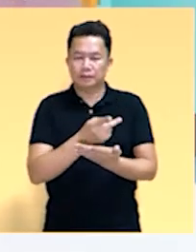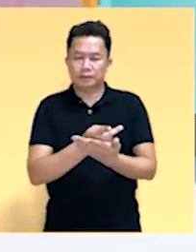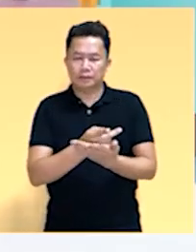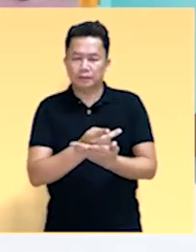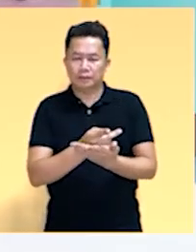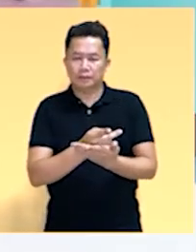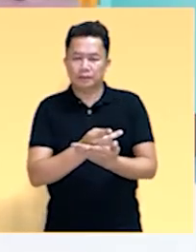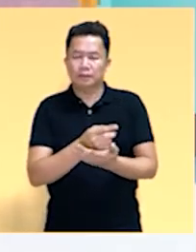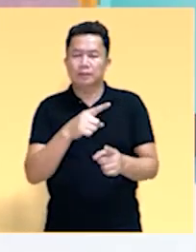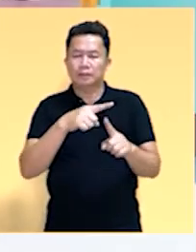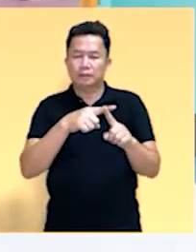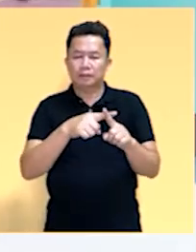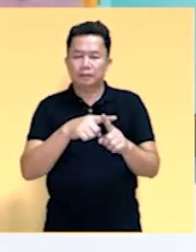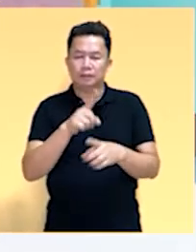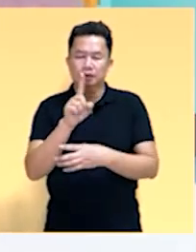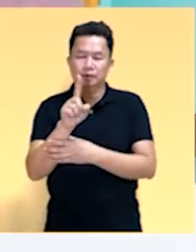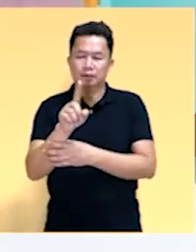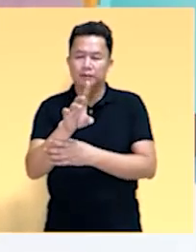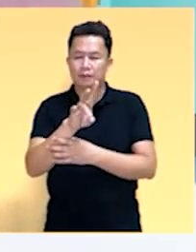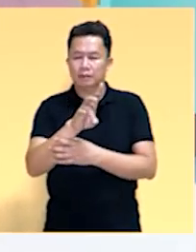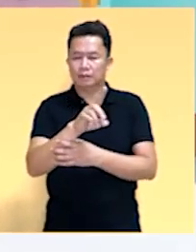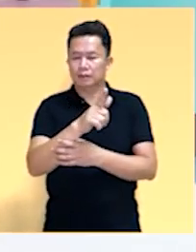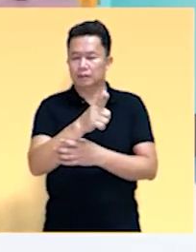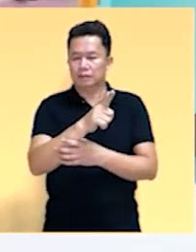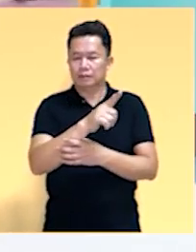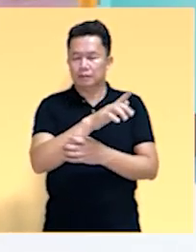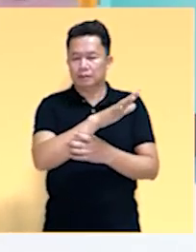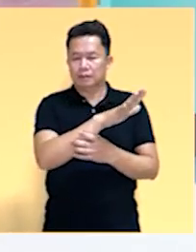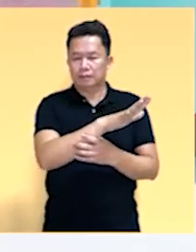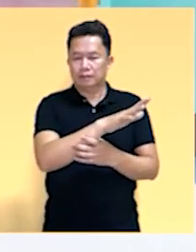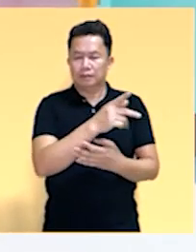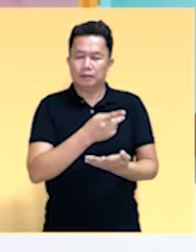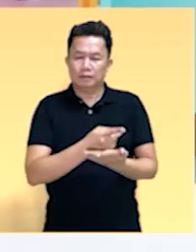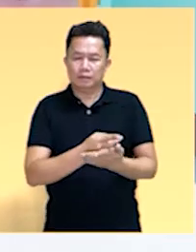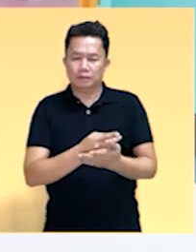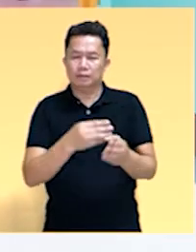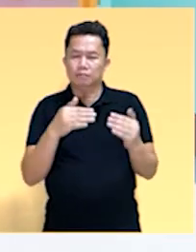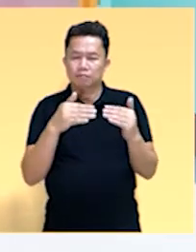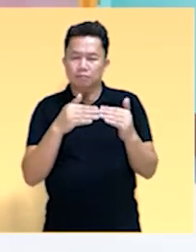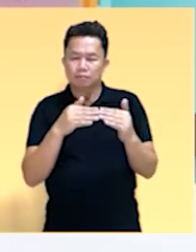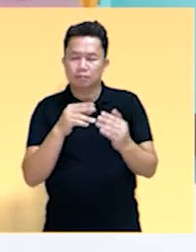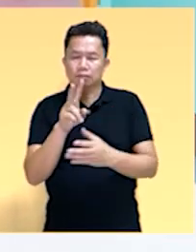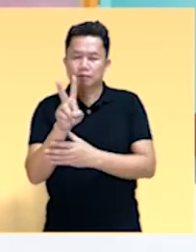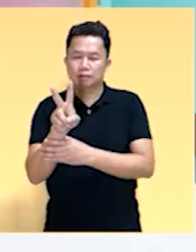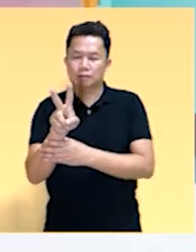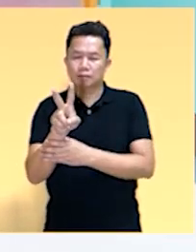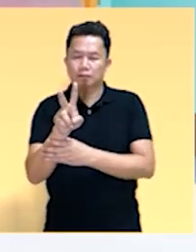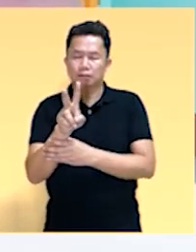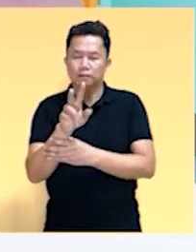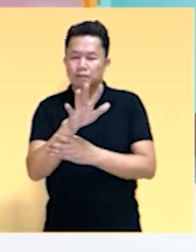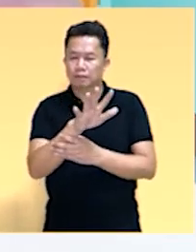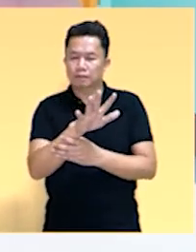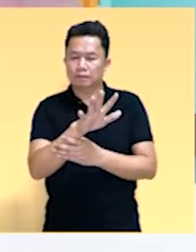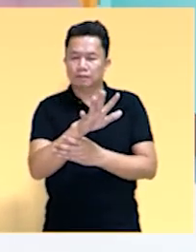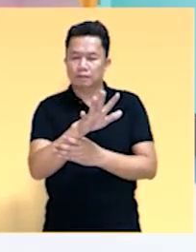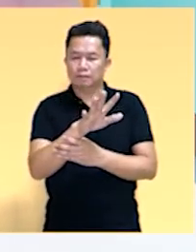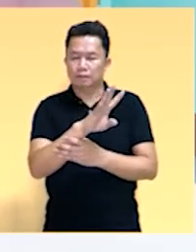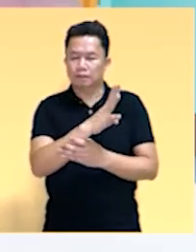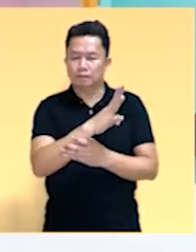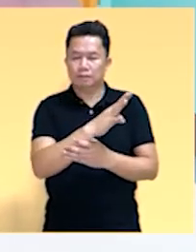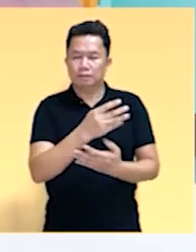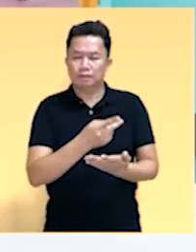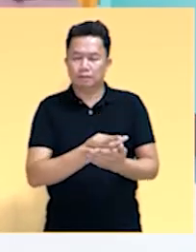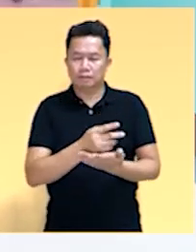815 pesos plus 1,725 pesos equals